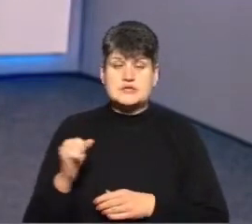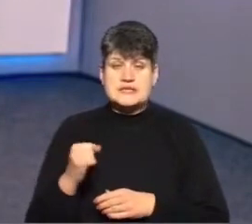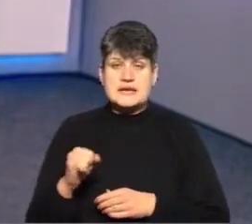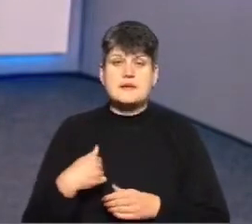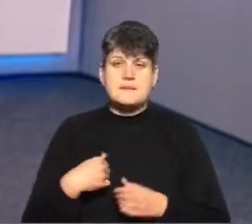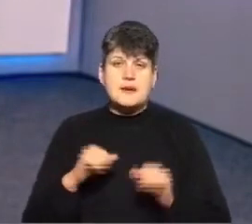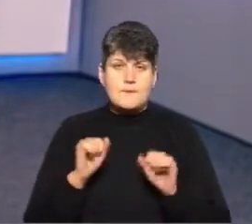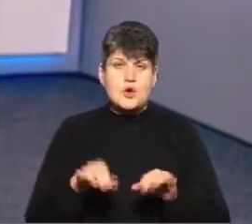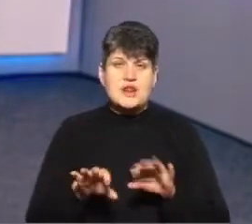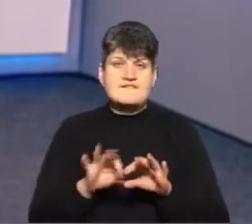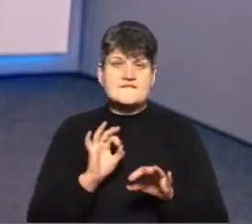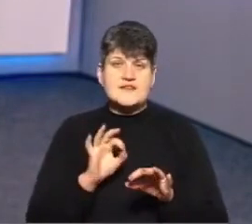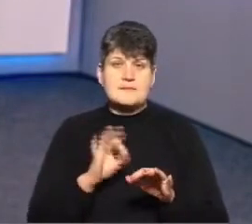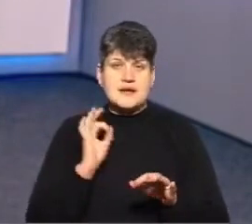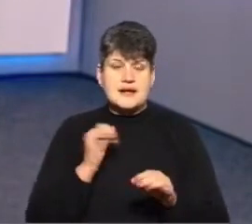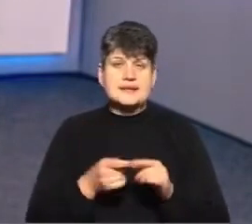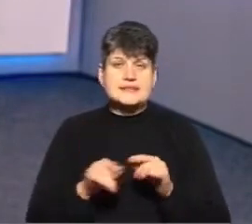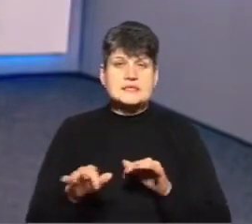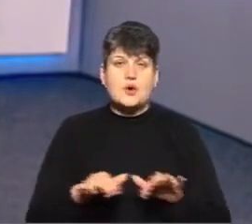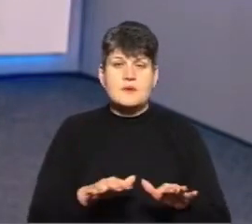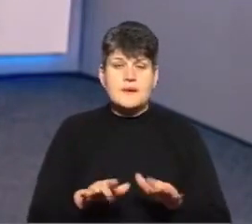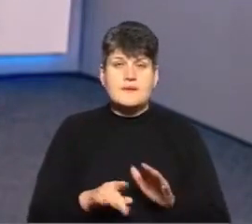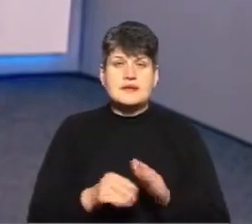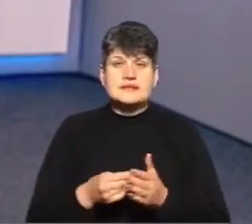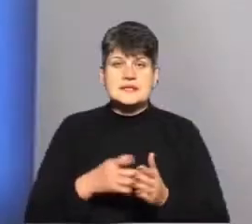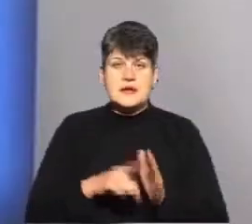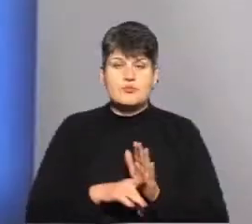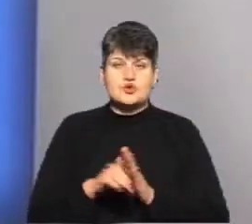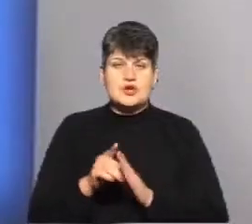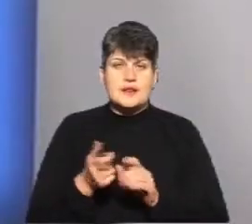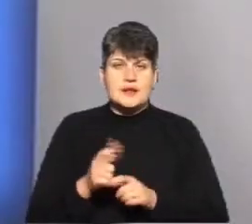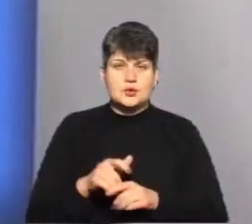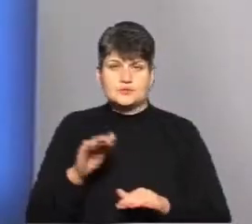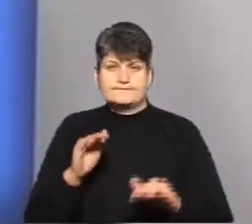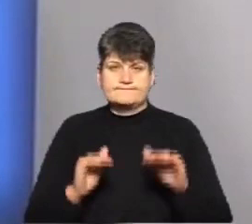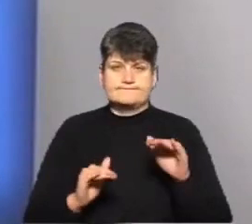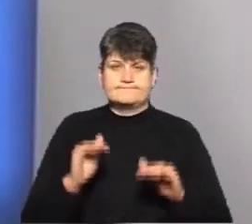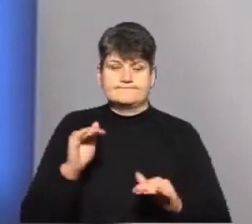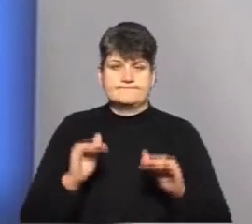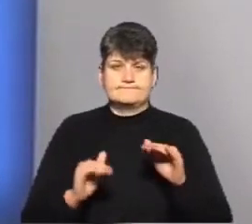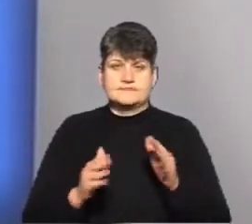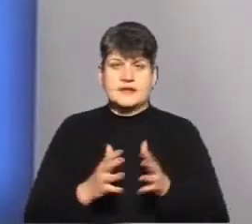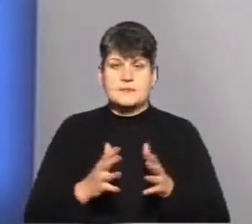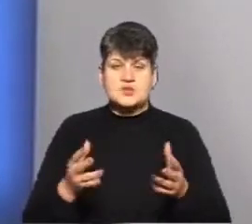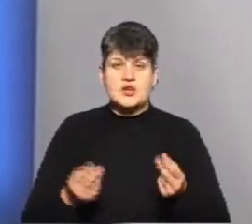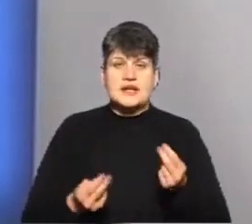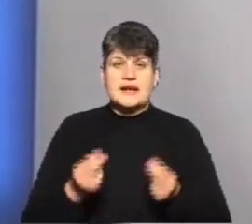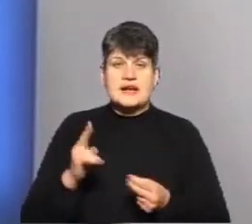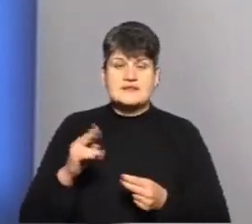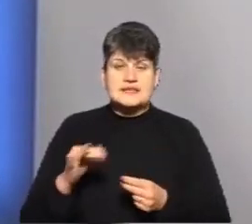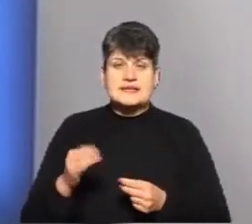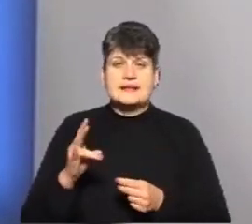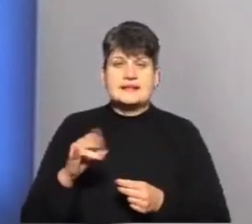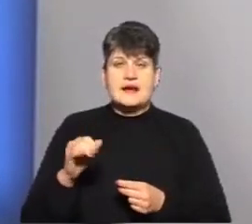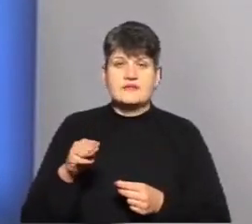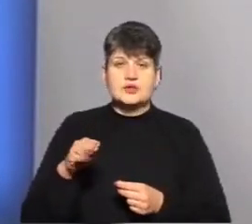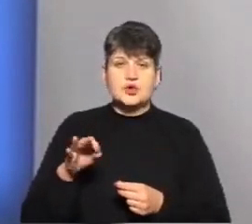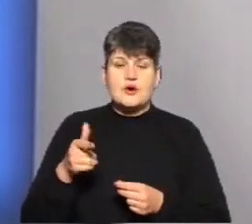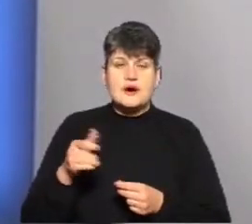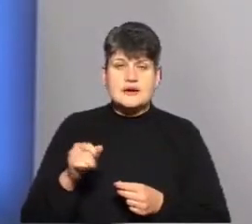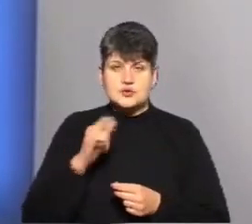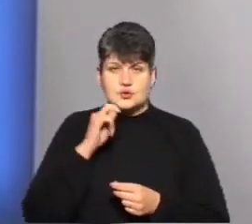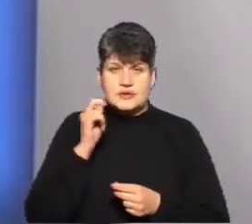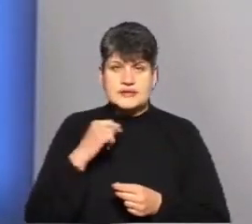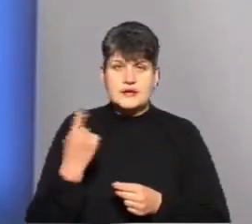ці компанії. Ціна почала дуже коливатися. Найбільші гравці, які є, це є «Нафтогаз України» і обласні